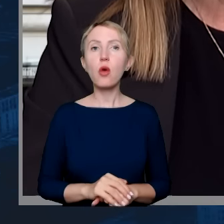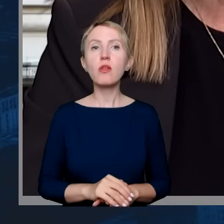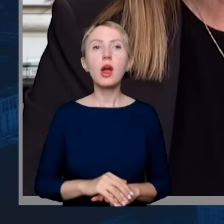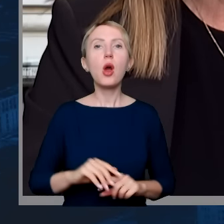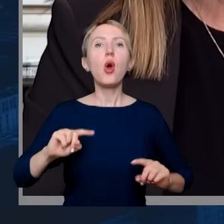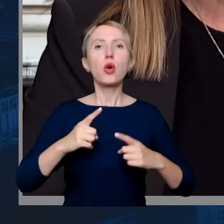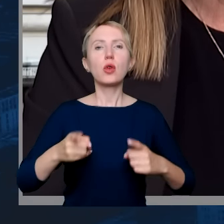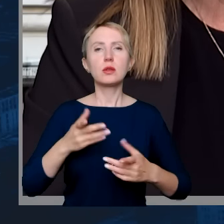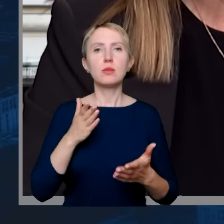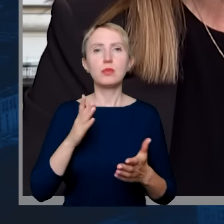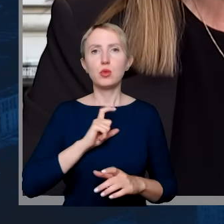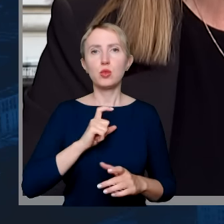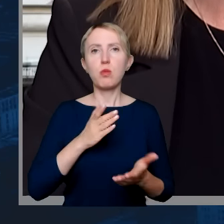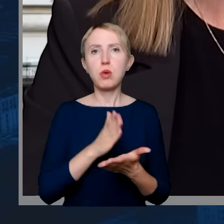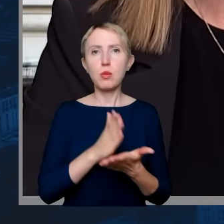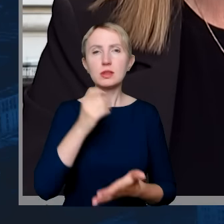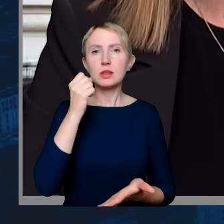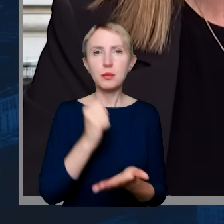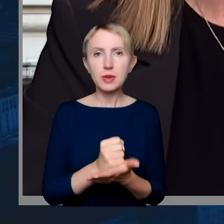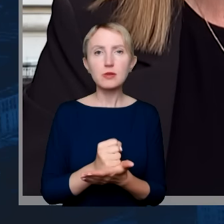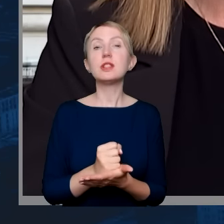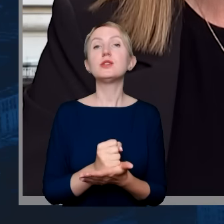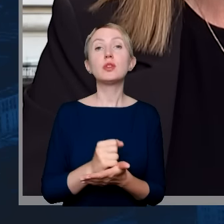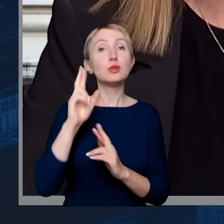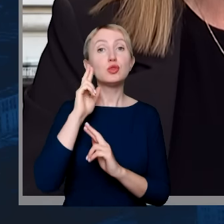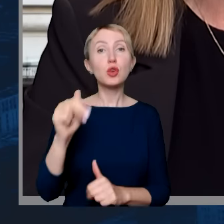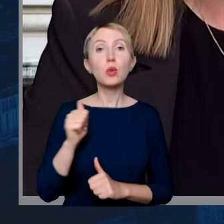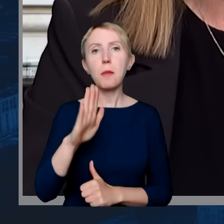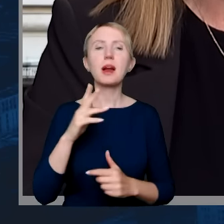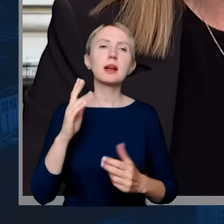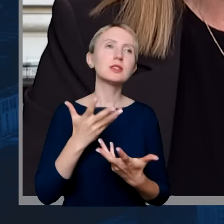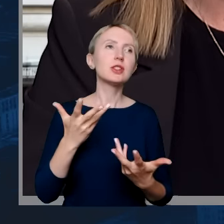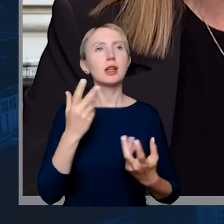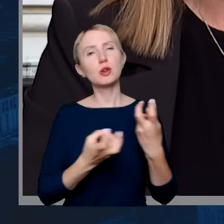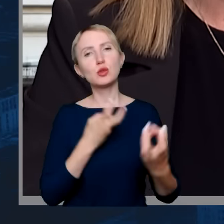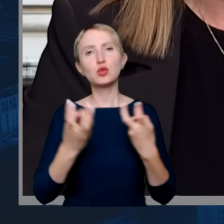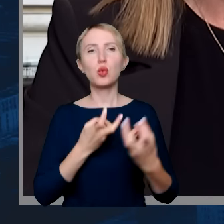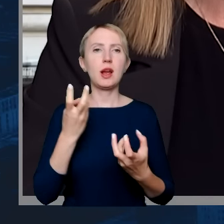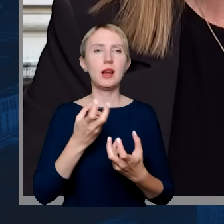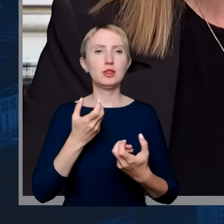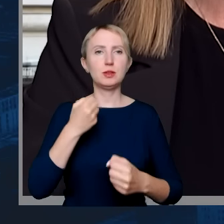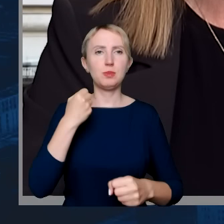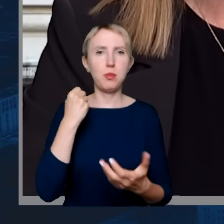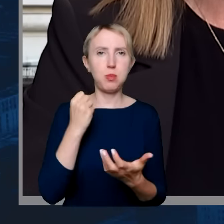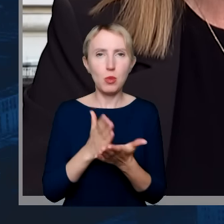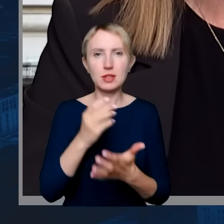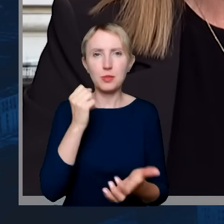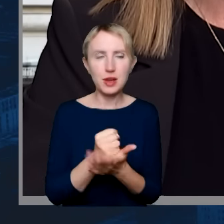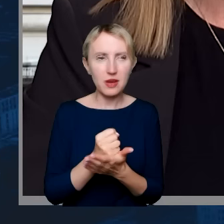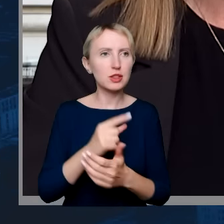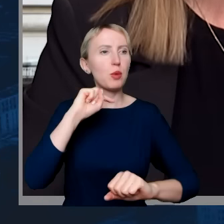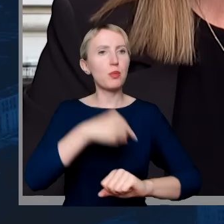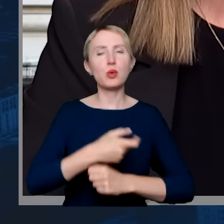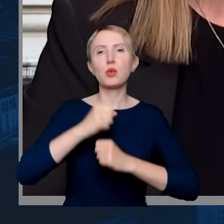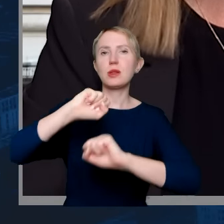pomocy prawnej, żeby ci żołnierze mieli gdzie szukać pomocy prawnej przed oskarżeniami ze strony prokuratury zależnej od Adama Bodnara.